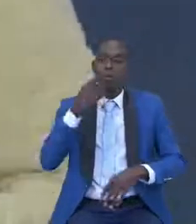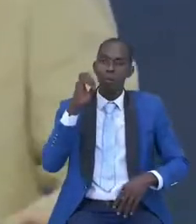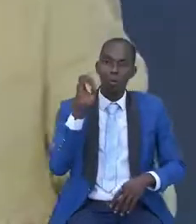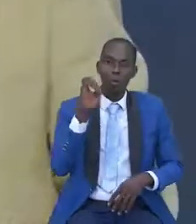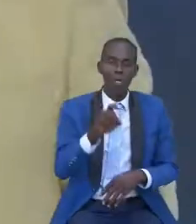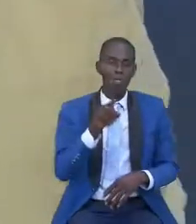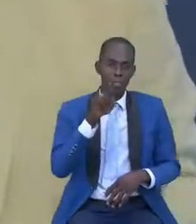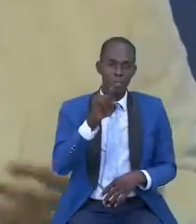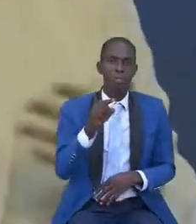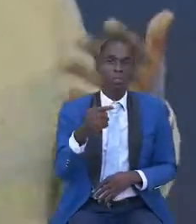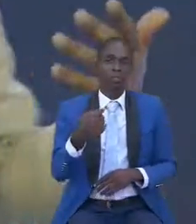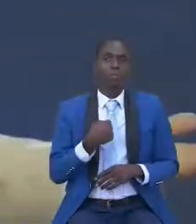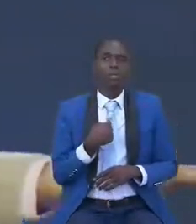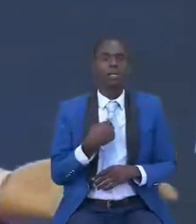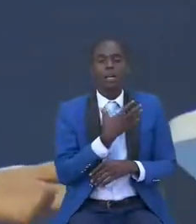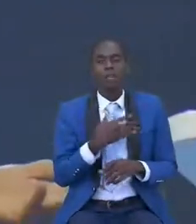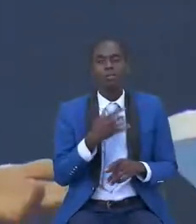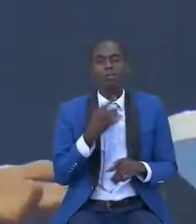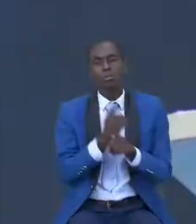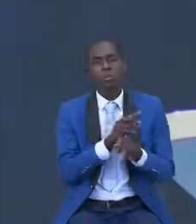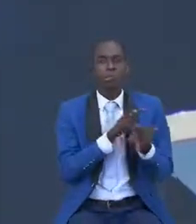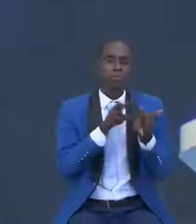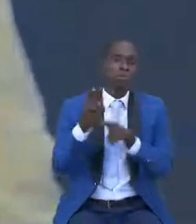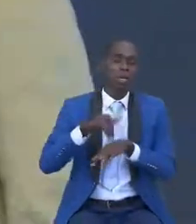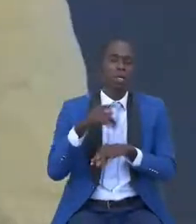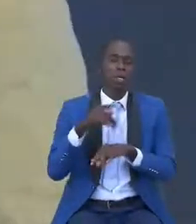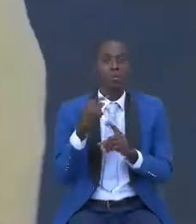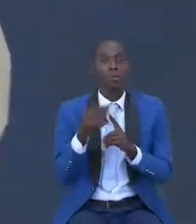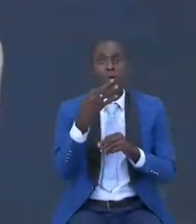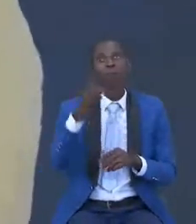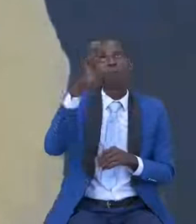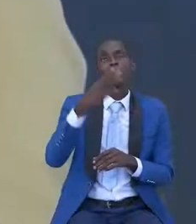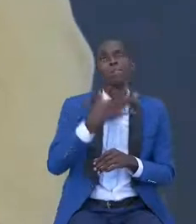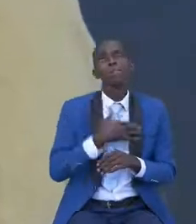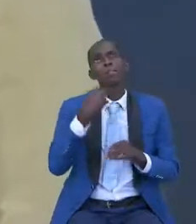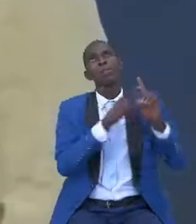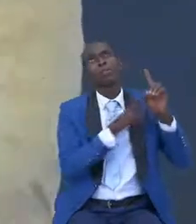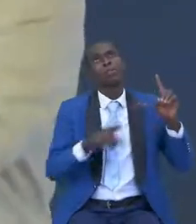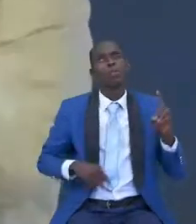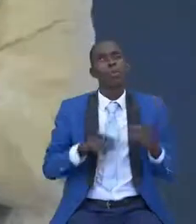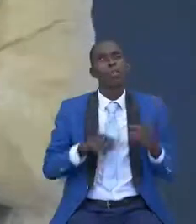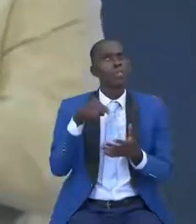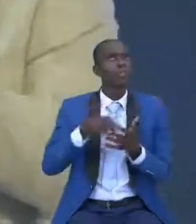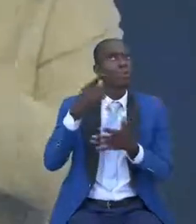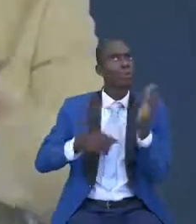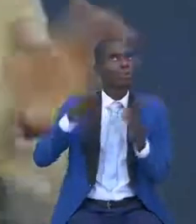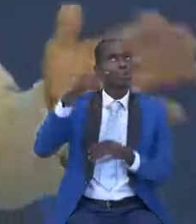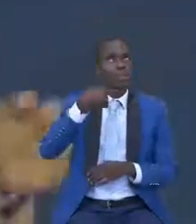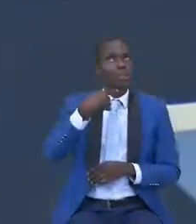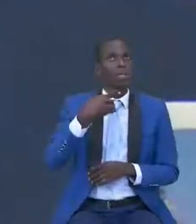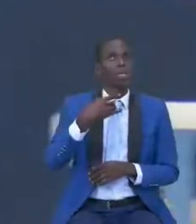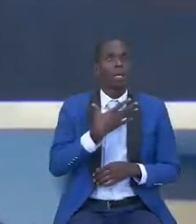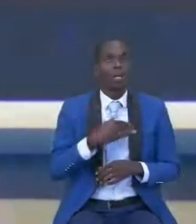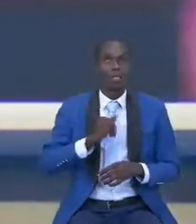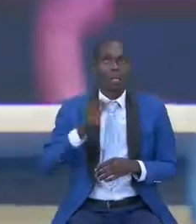qui concerne mon fils, commandez-moi considère la parole de Dieu. Tu dis,